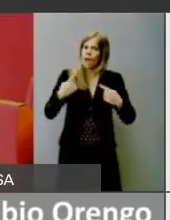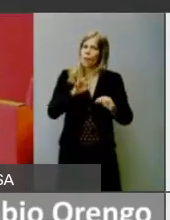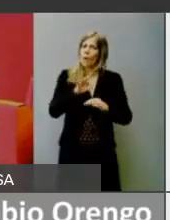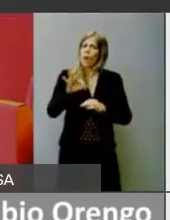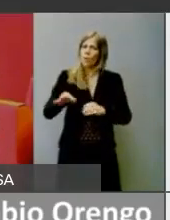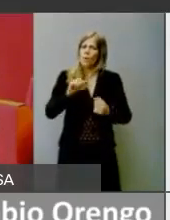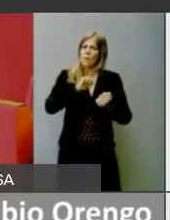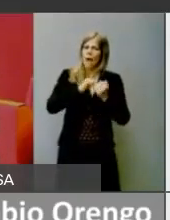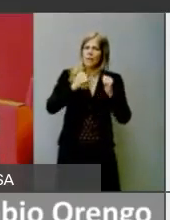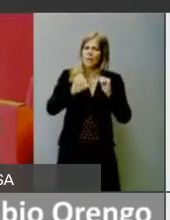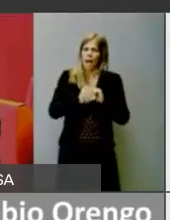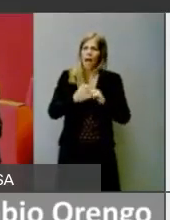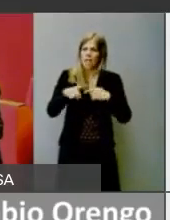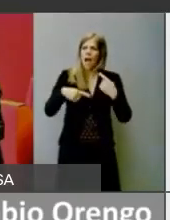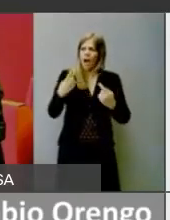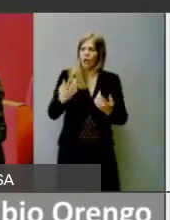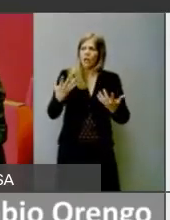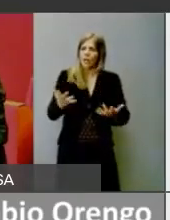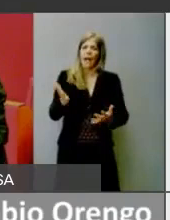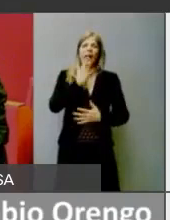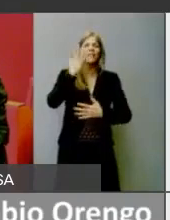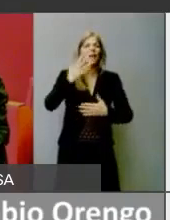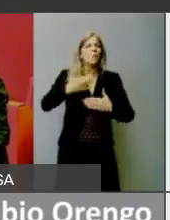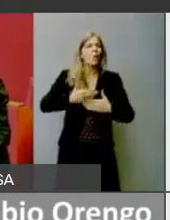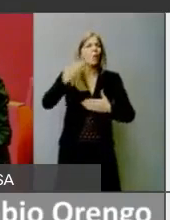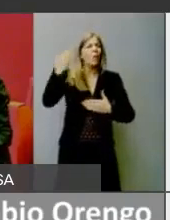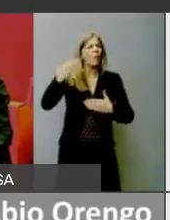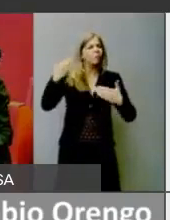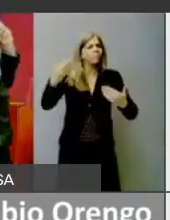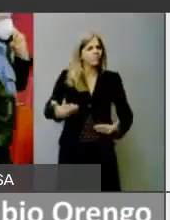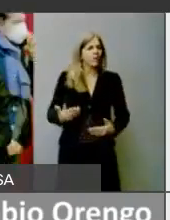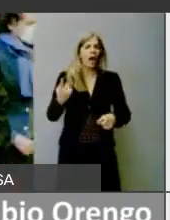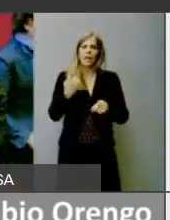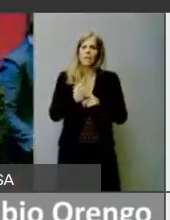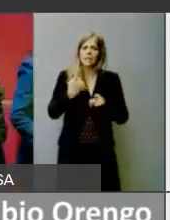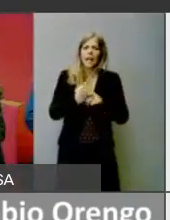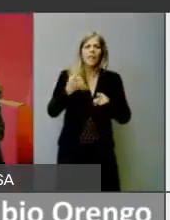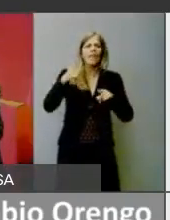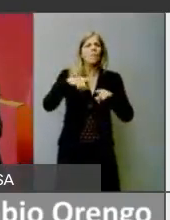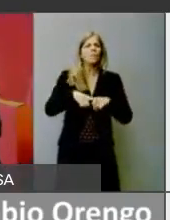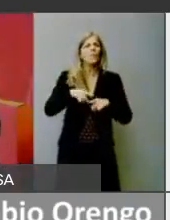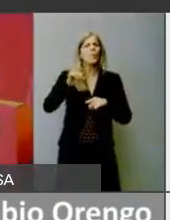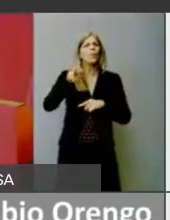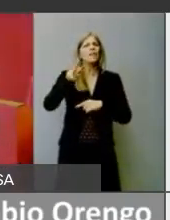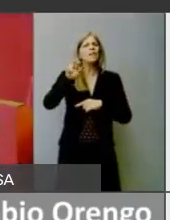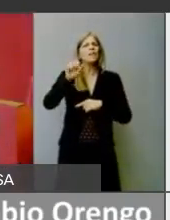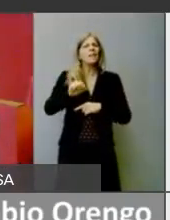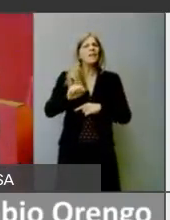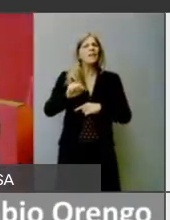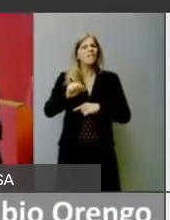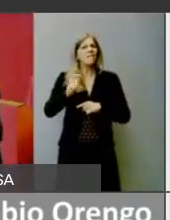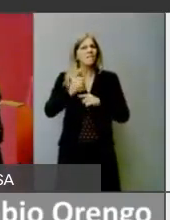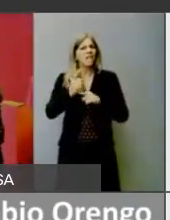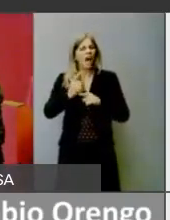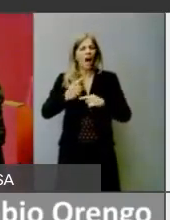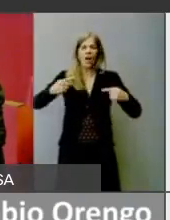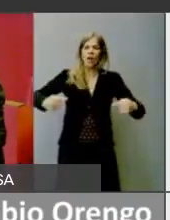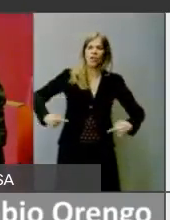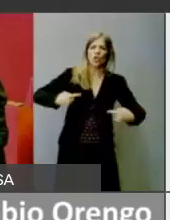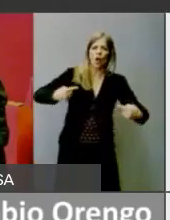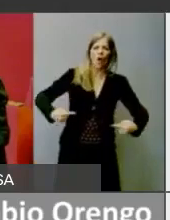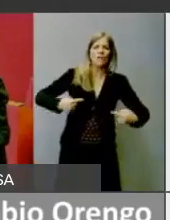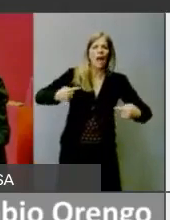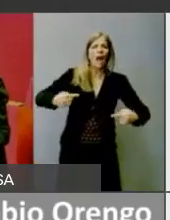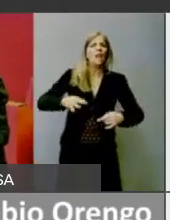le barriere architettoniche, quella a favore dell'abbattimento dell'IVA sulle sedie a rotelle e sui presidi ortopedici. Io ho avuto